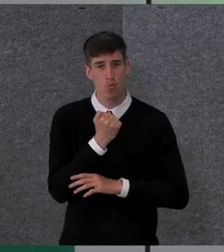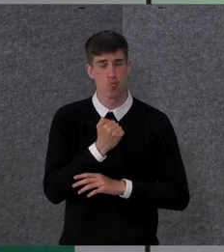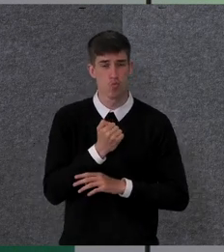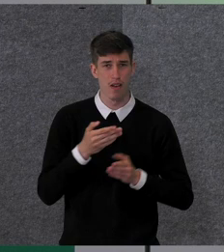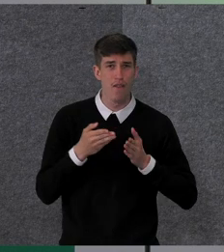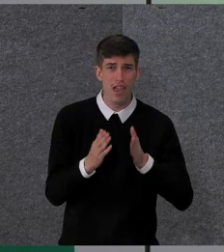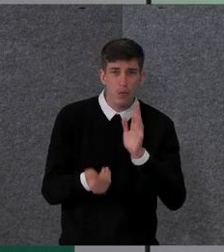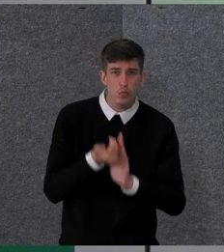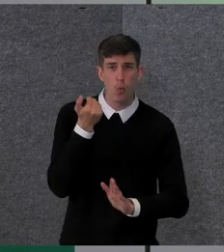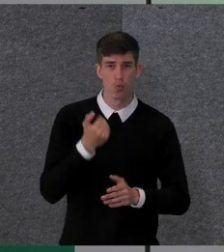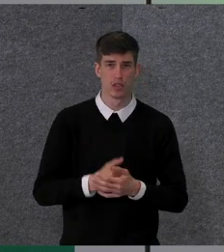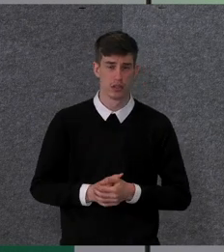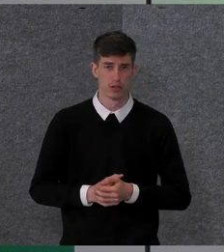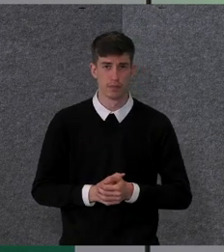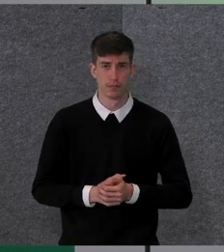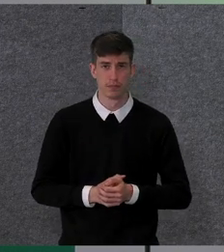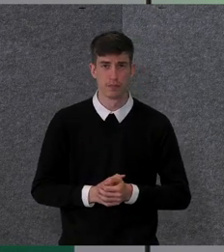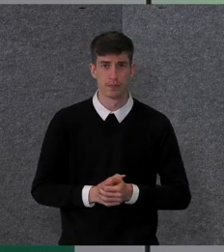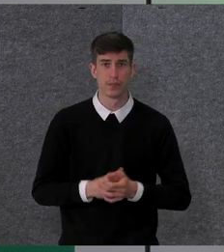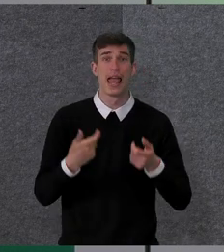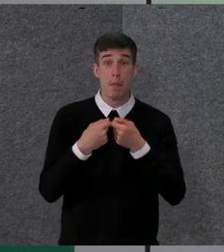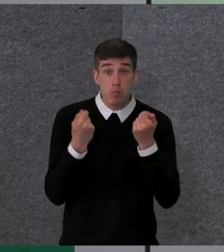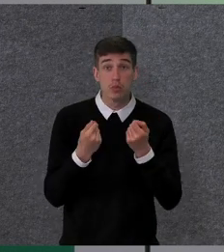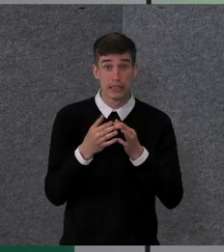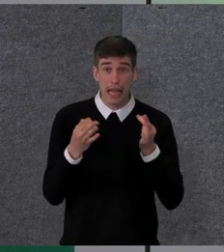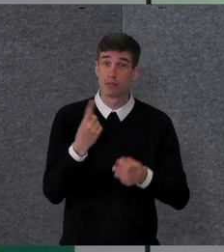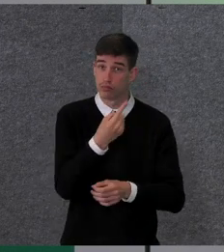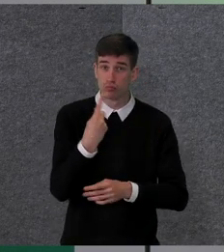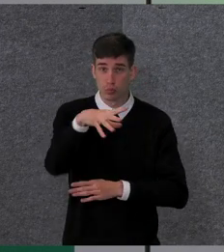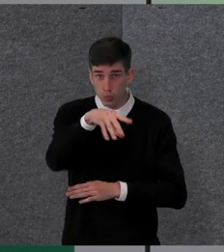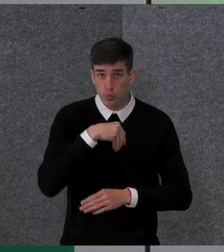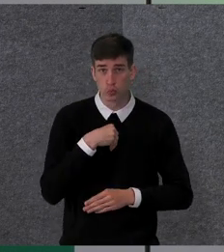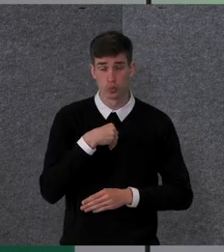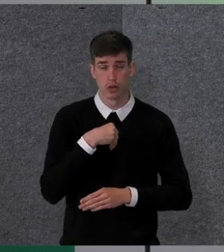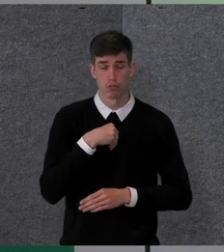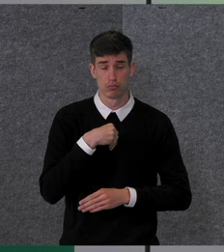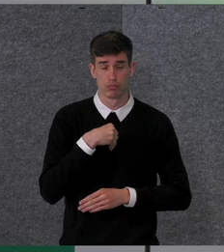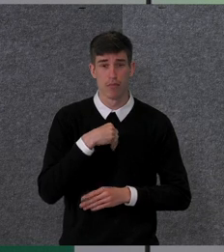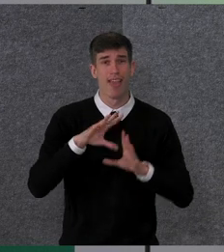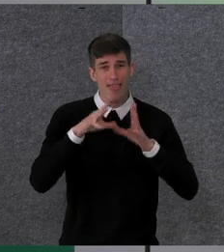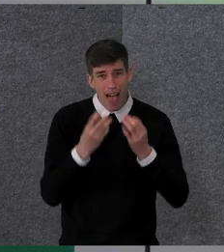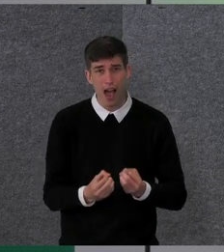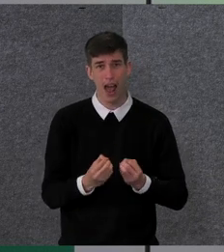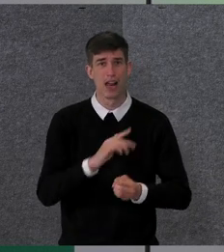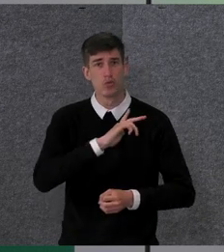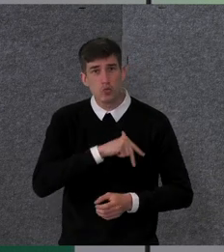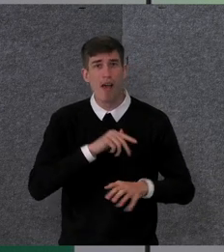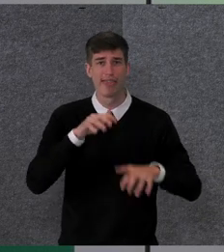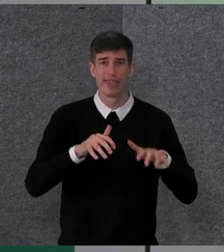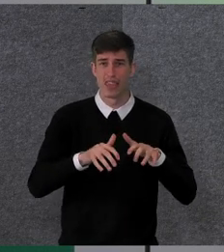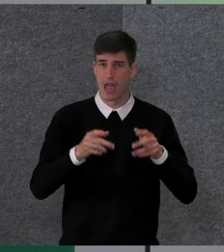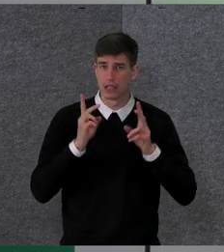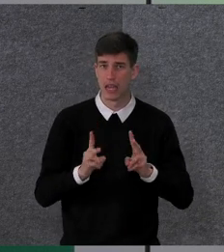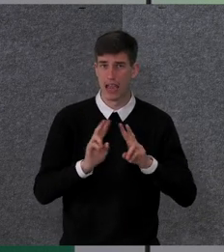Wege möchte ich mit euch gemeinsam gehen, im Bundestag und im Ziel für eine nachhaltige, soziale und tiergerechte